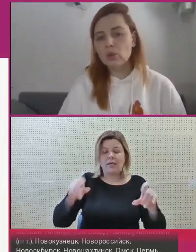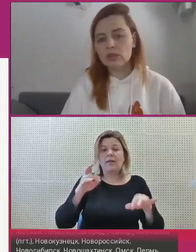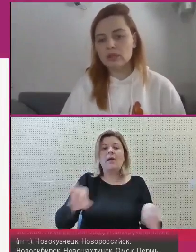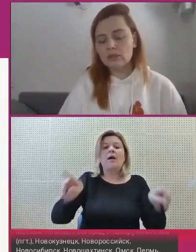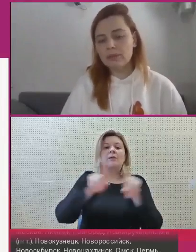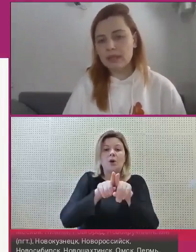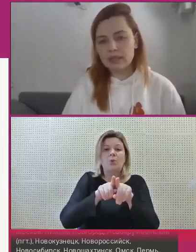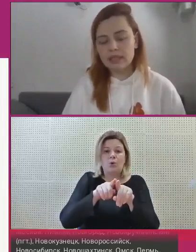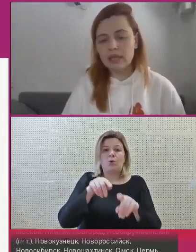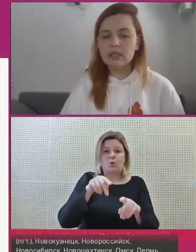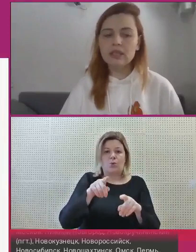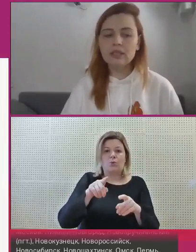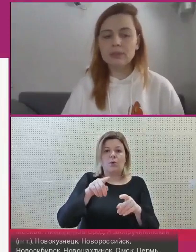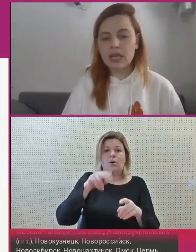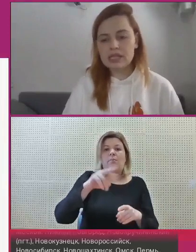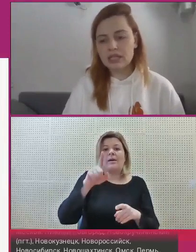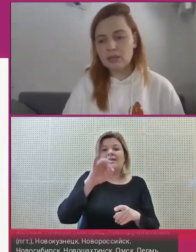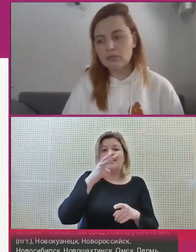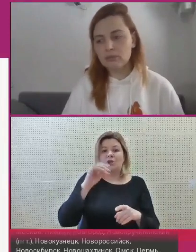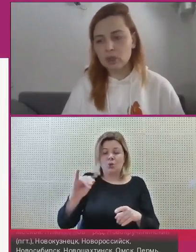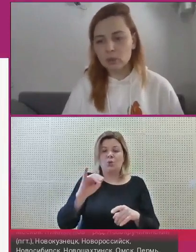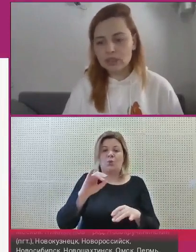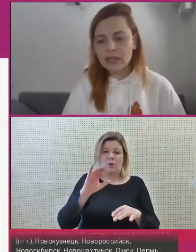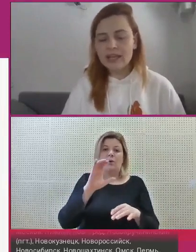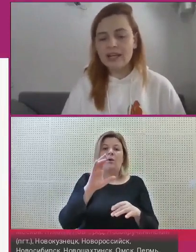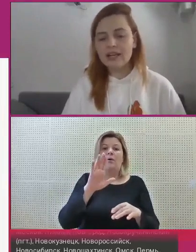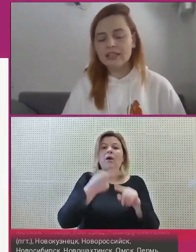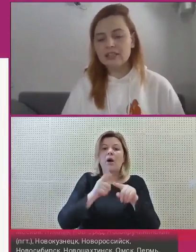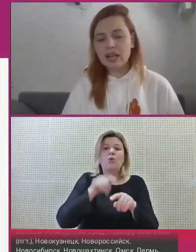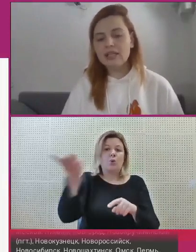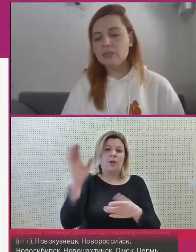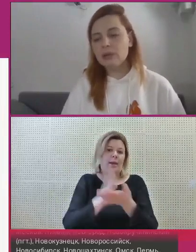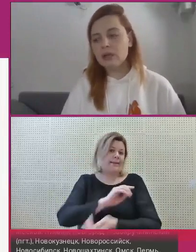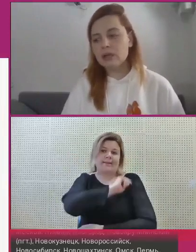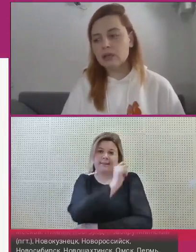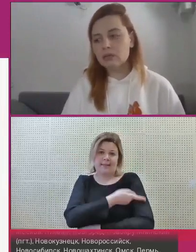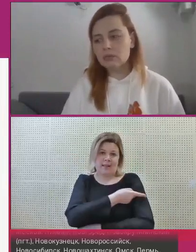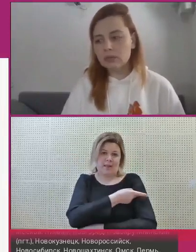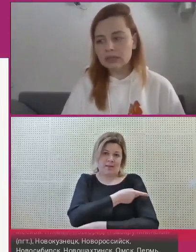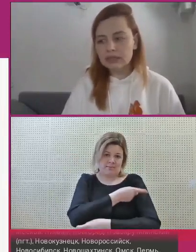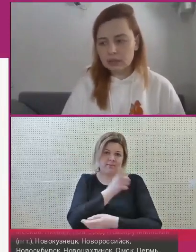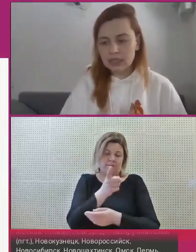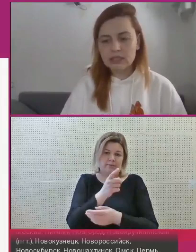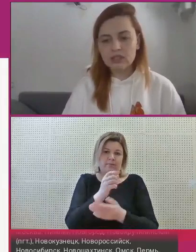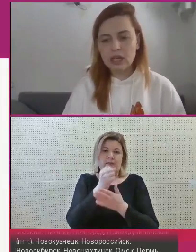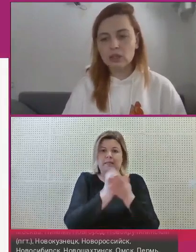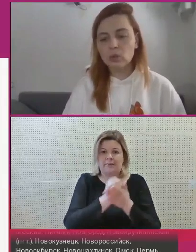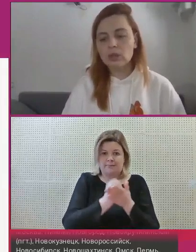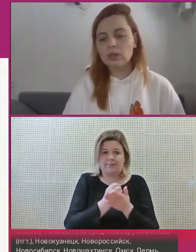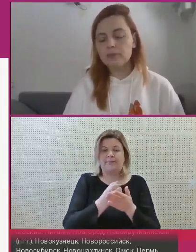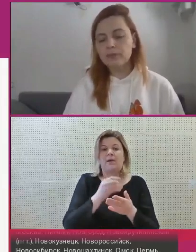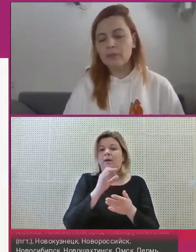сильные стороны есть, да, и не пытаться им впихнуть дела либо действия,